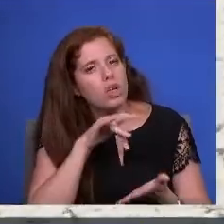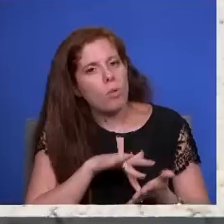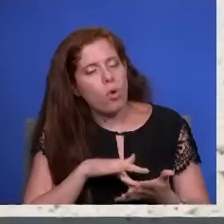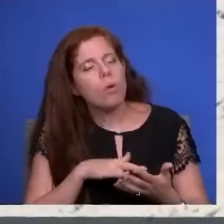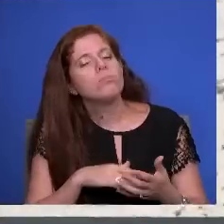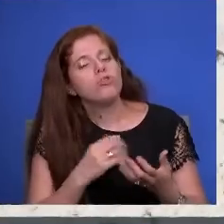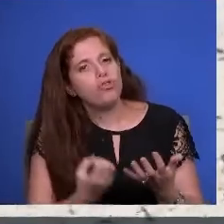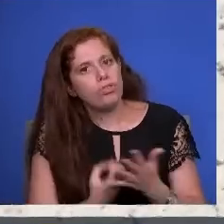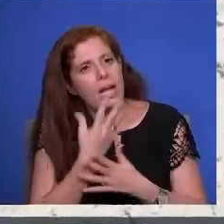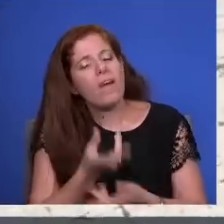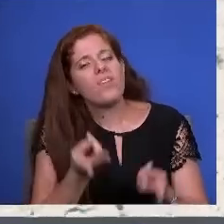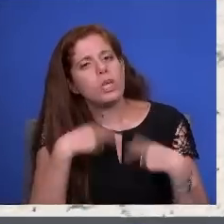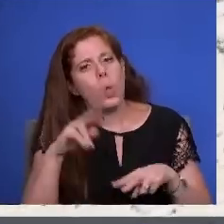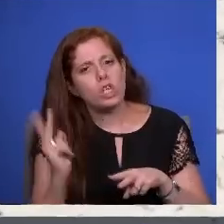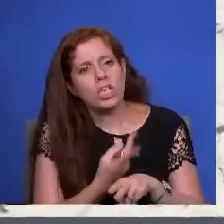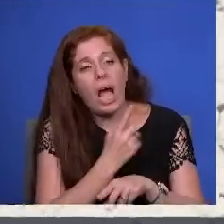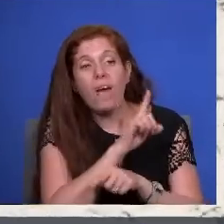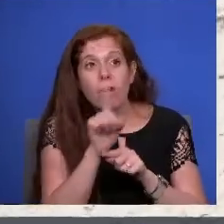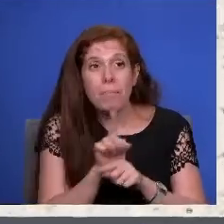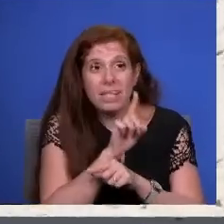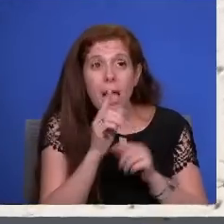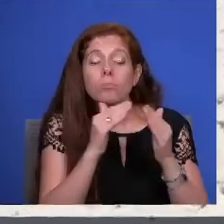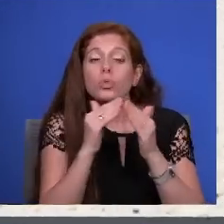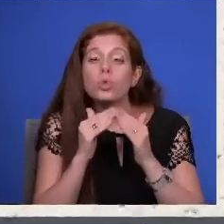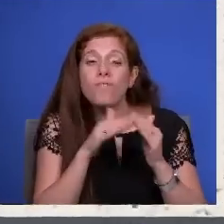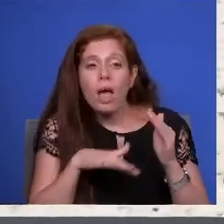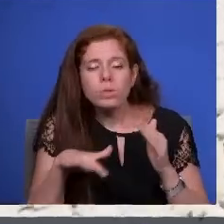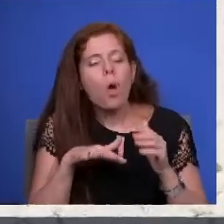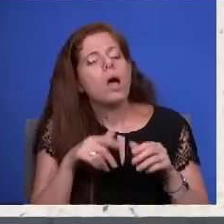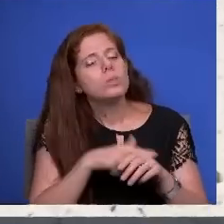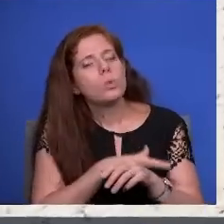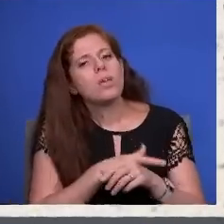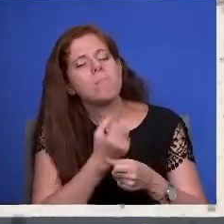ולחזור לשגרה, אך בינתיים תושבי האזור עסוקים בלחזק את משפחות הנרצחים.